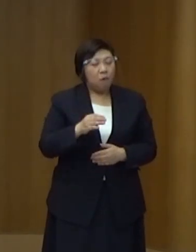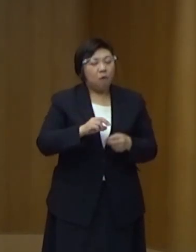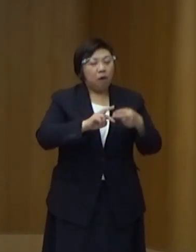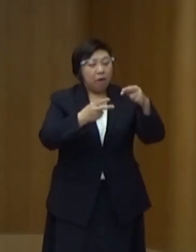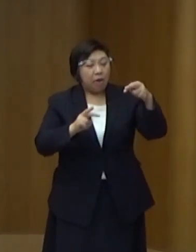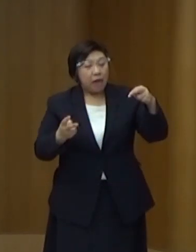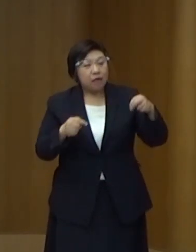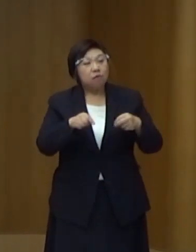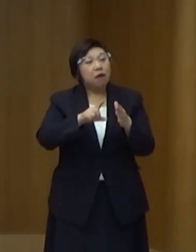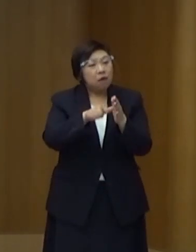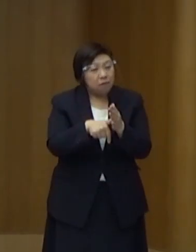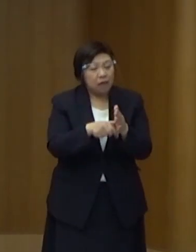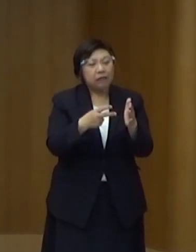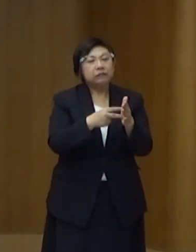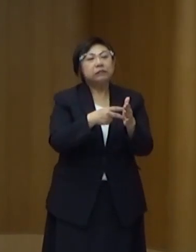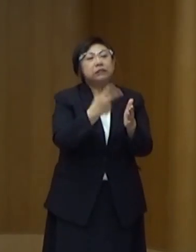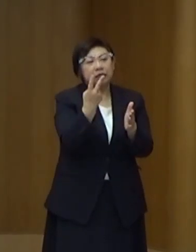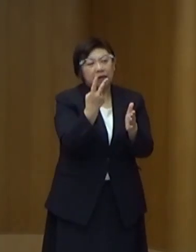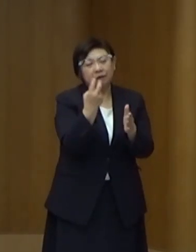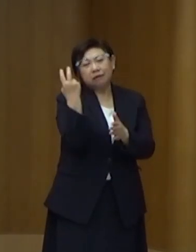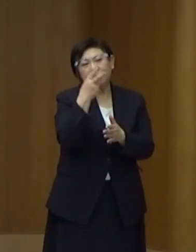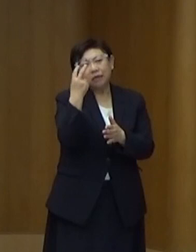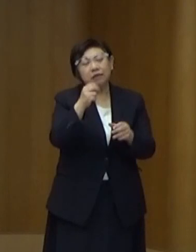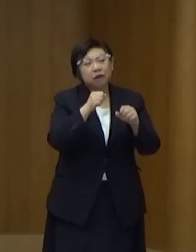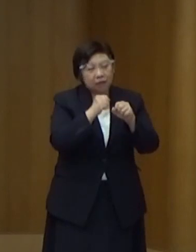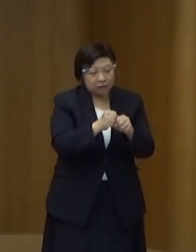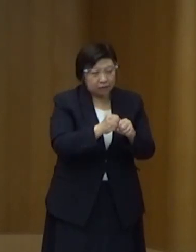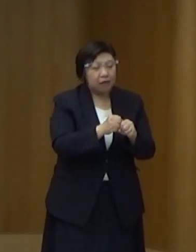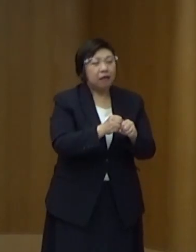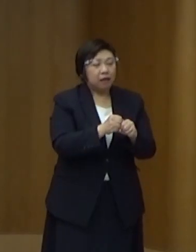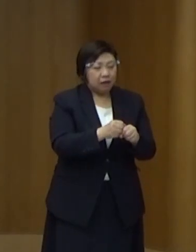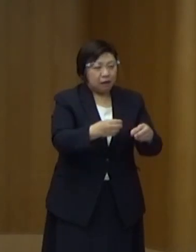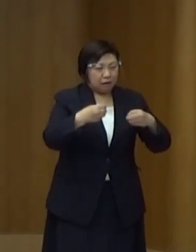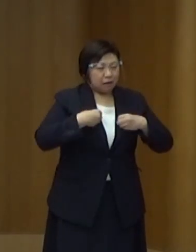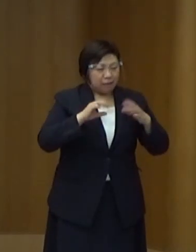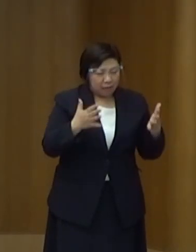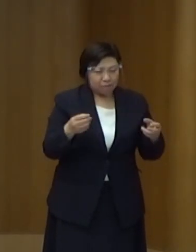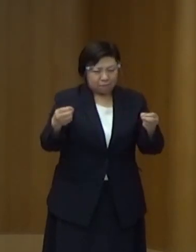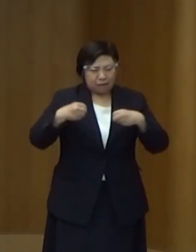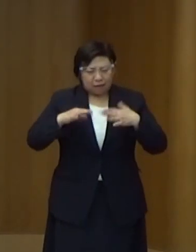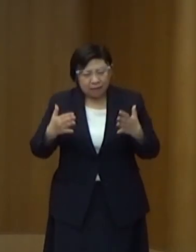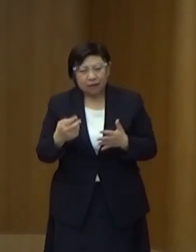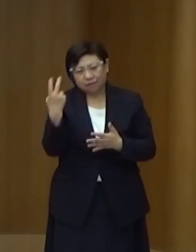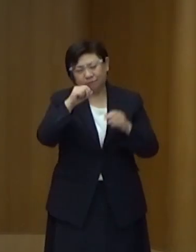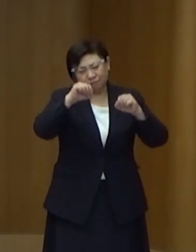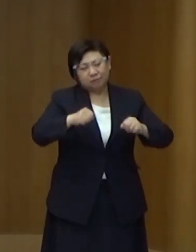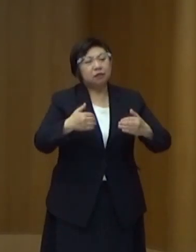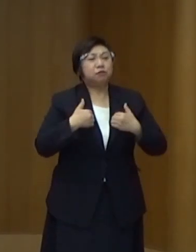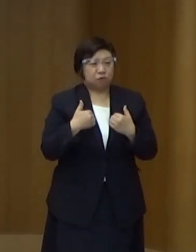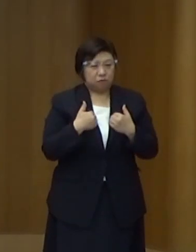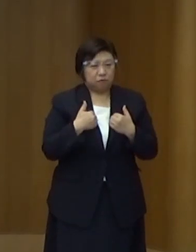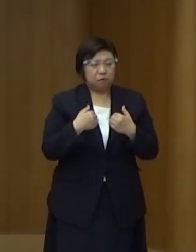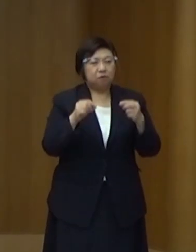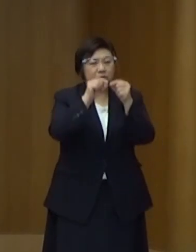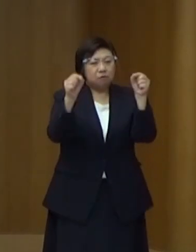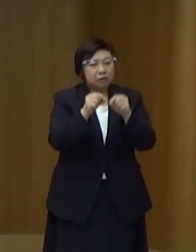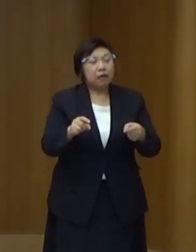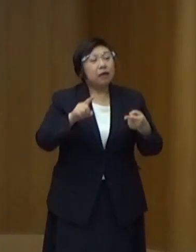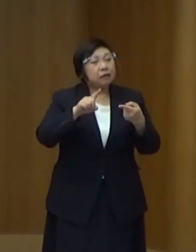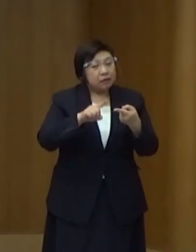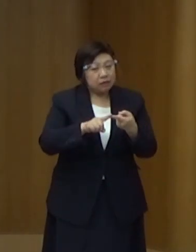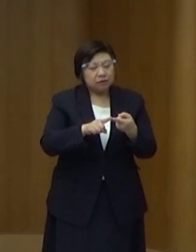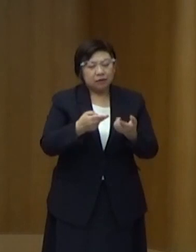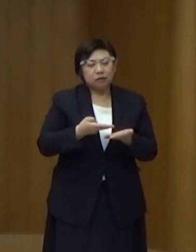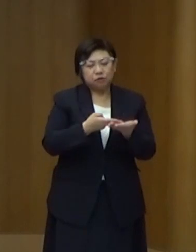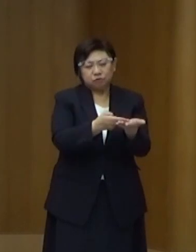性検査で検査確認で陰性にならなきゃいけません。ですので結果として、その入院期